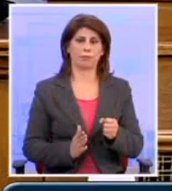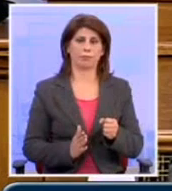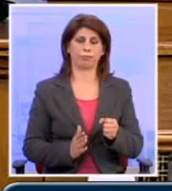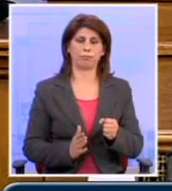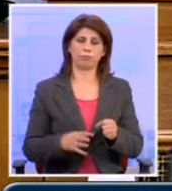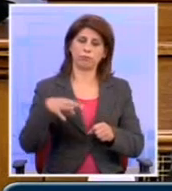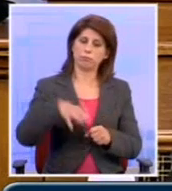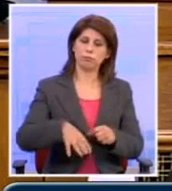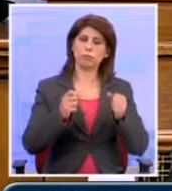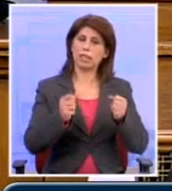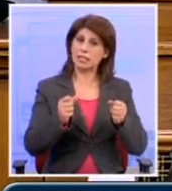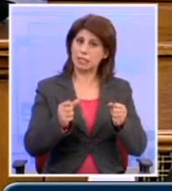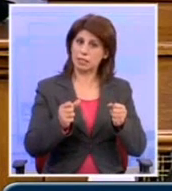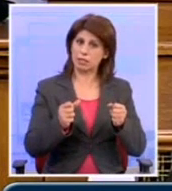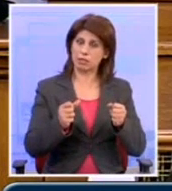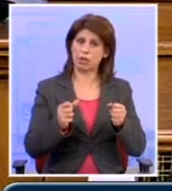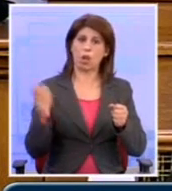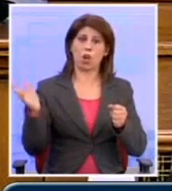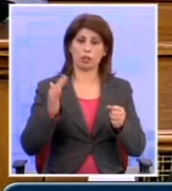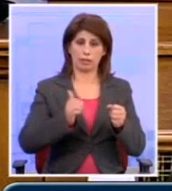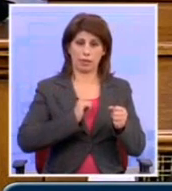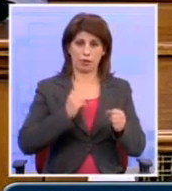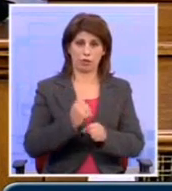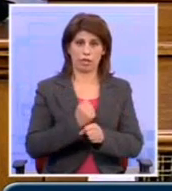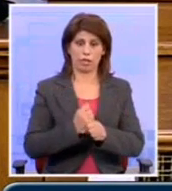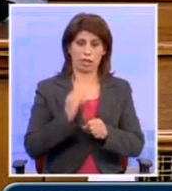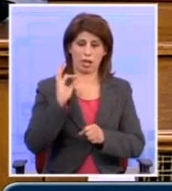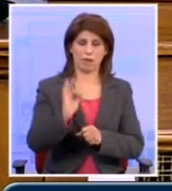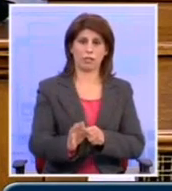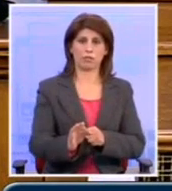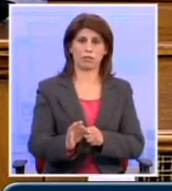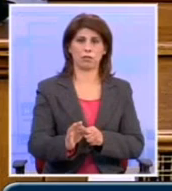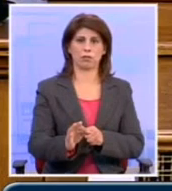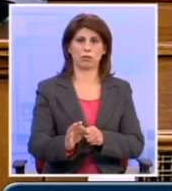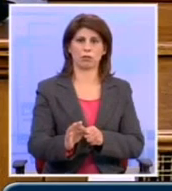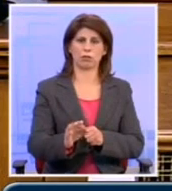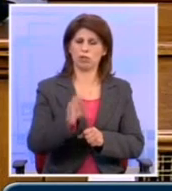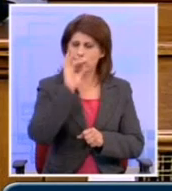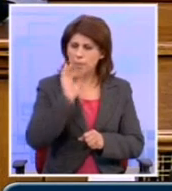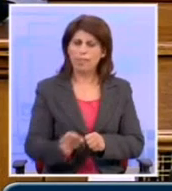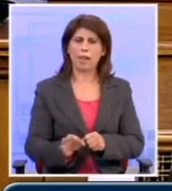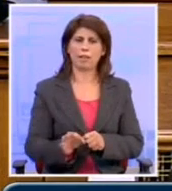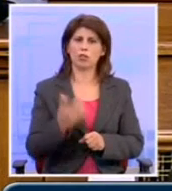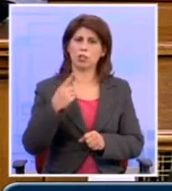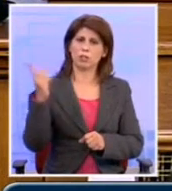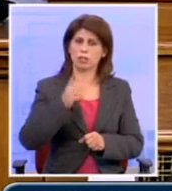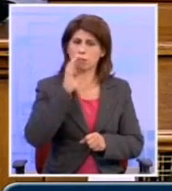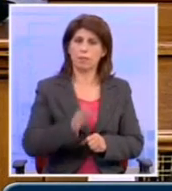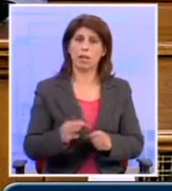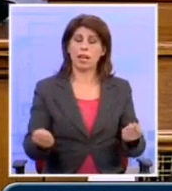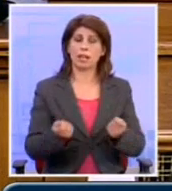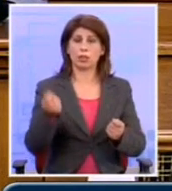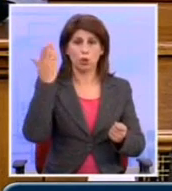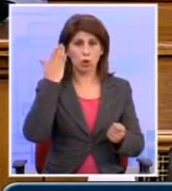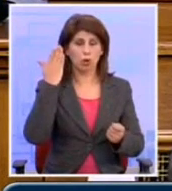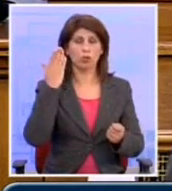μέσα στην περίοδο της κρίσης, όταν τα ιδιωτικά έργα έφτασαν στο απόλυτο μηδέν, όταν το εργατικό